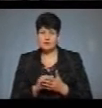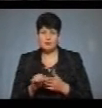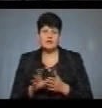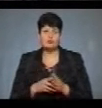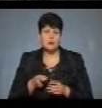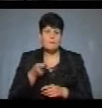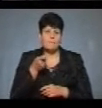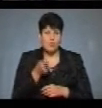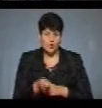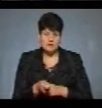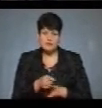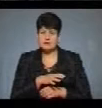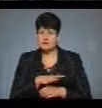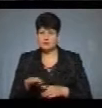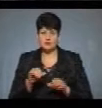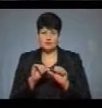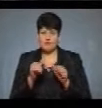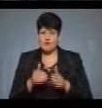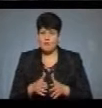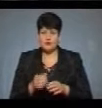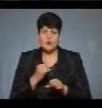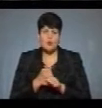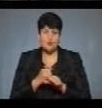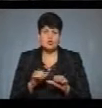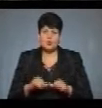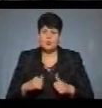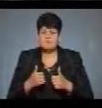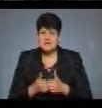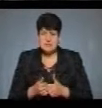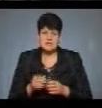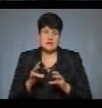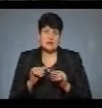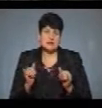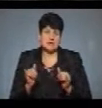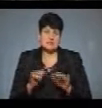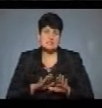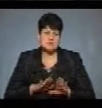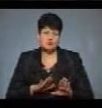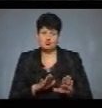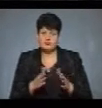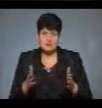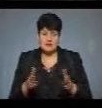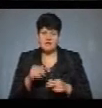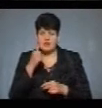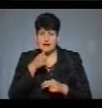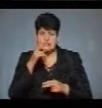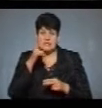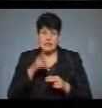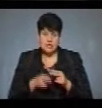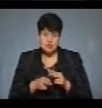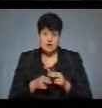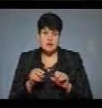подані, не було сформовано ні робочих комісій, ні заступників. Рік закінчується, а